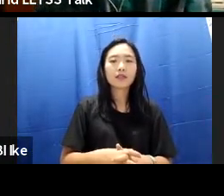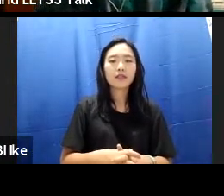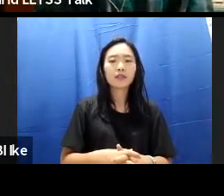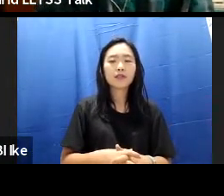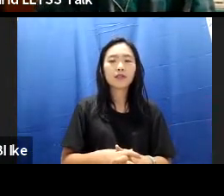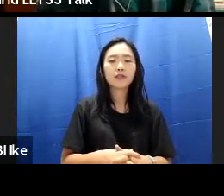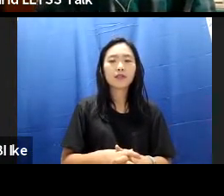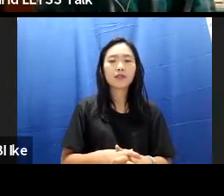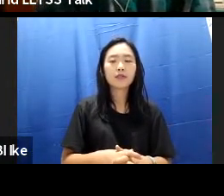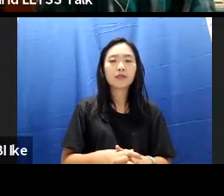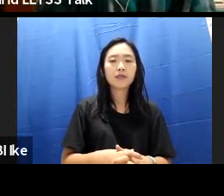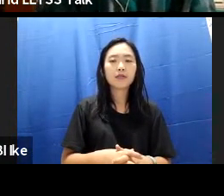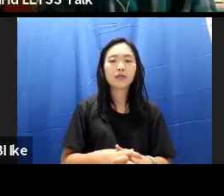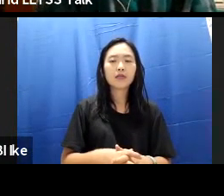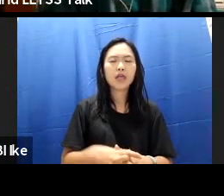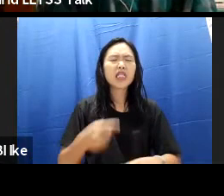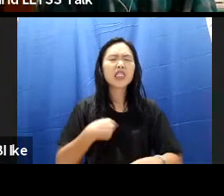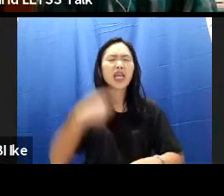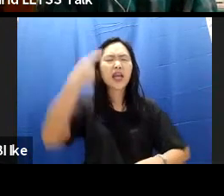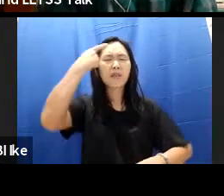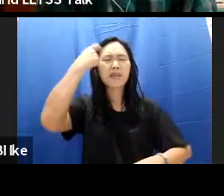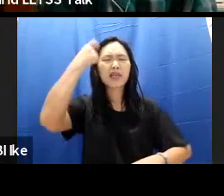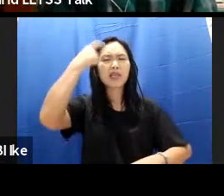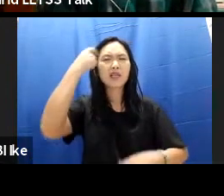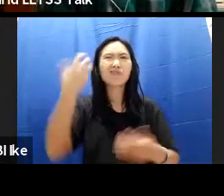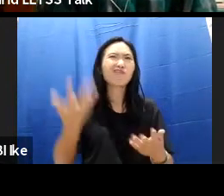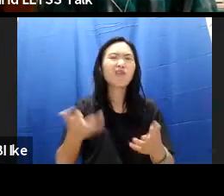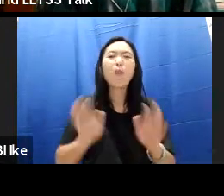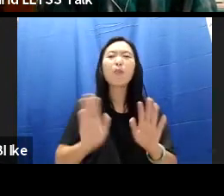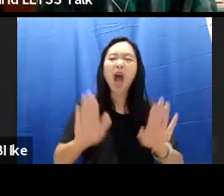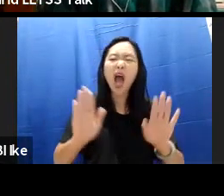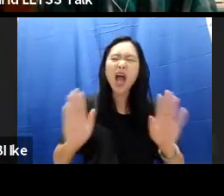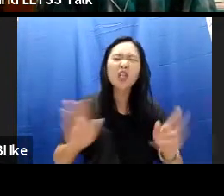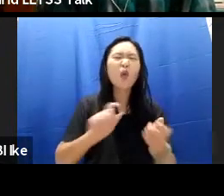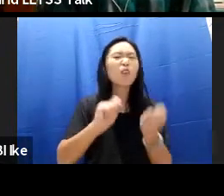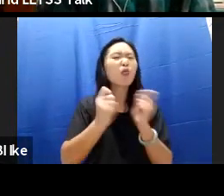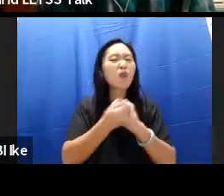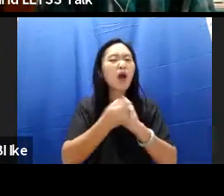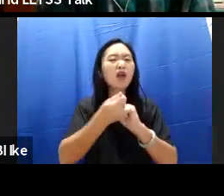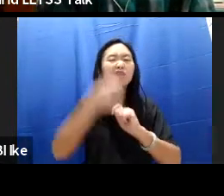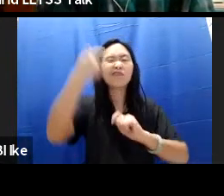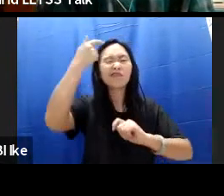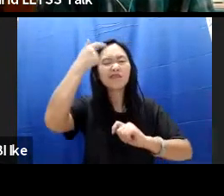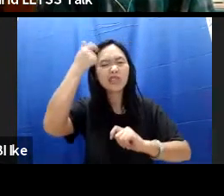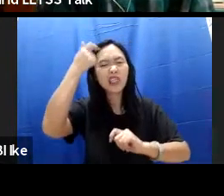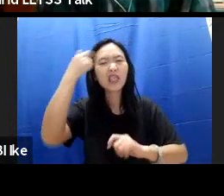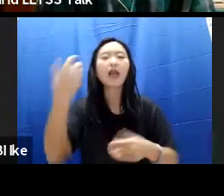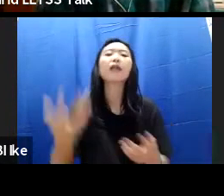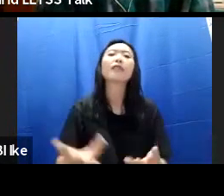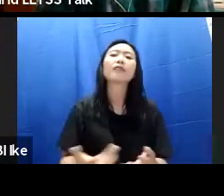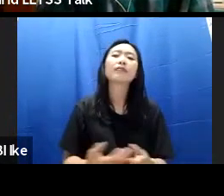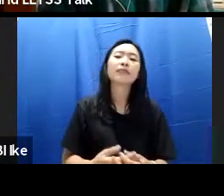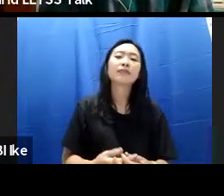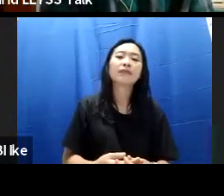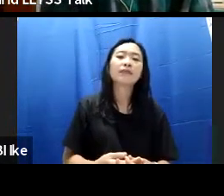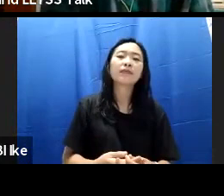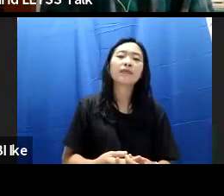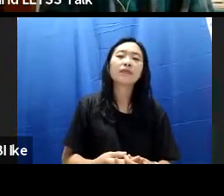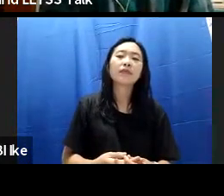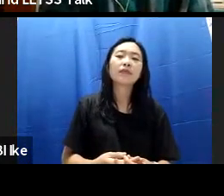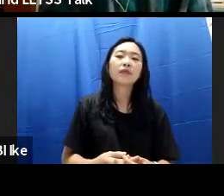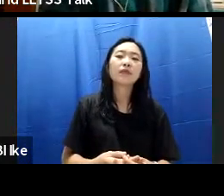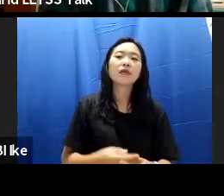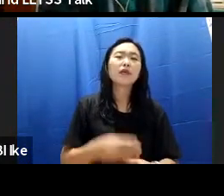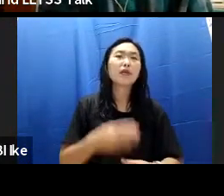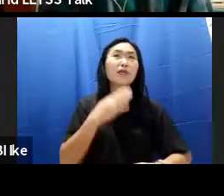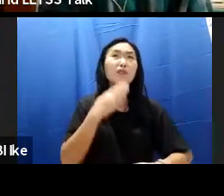perspektif saya itu berubah gitu. Jadi saya nggak pernah mikir menjadi akademisi bercita-cita jadi dosen tuh